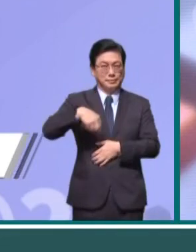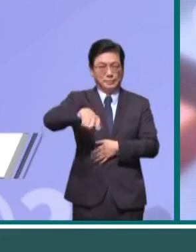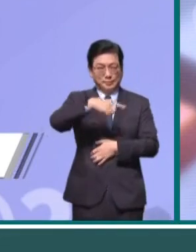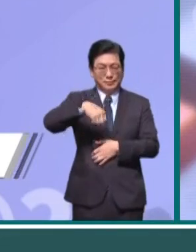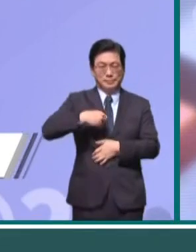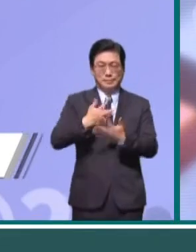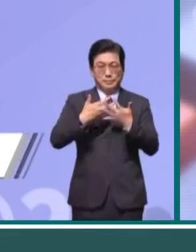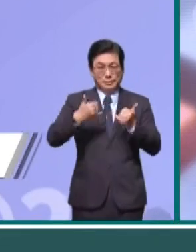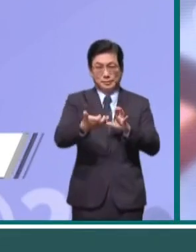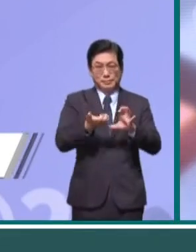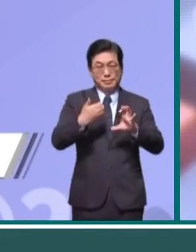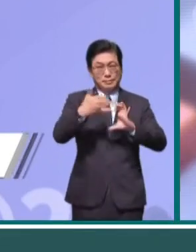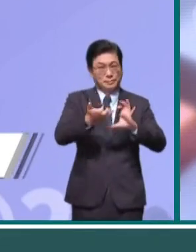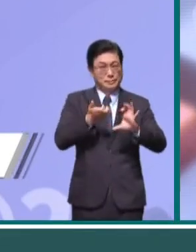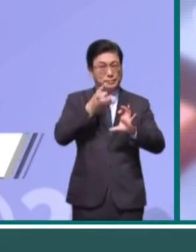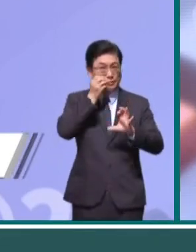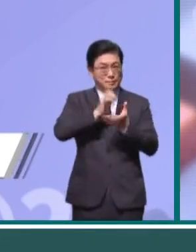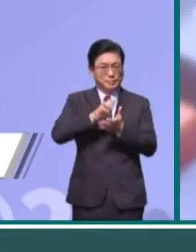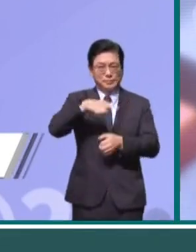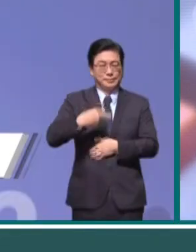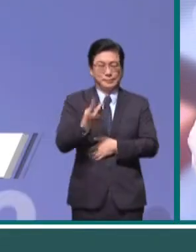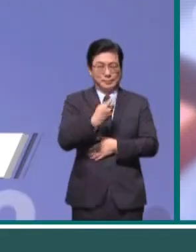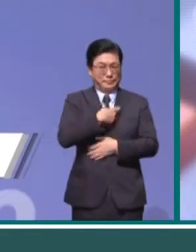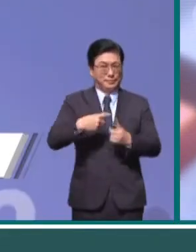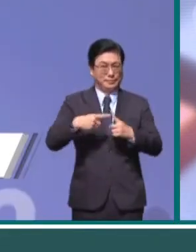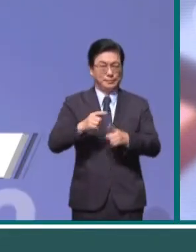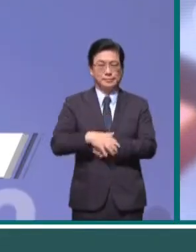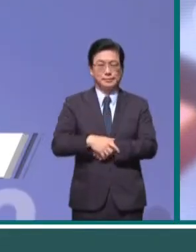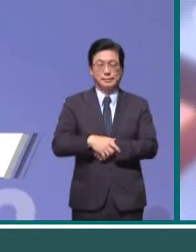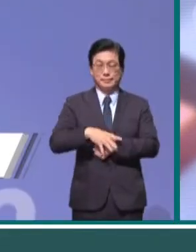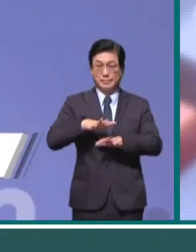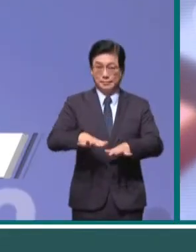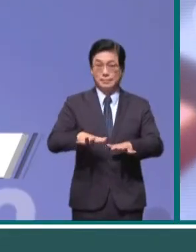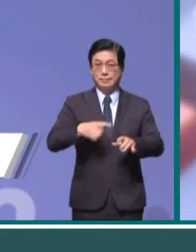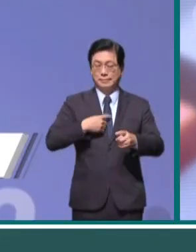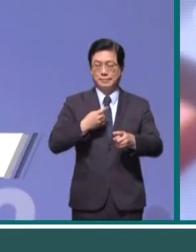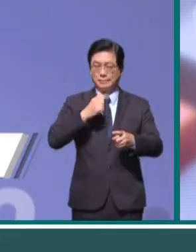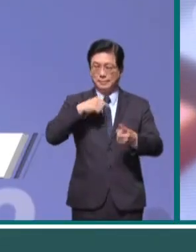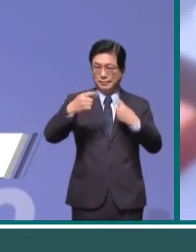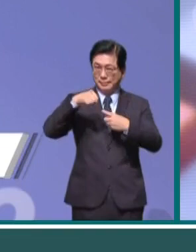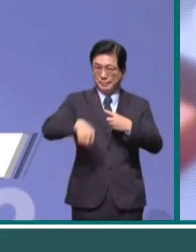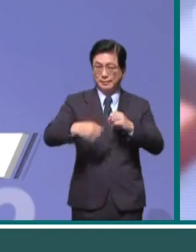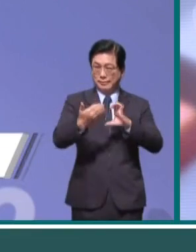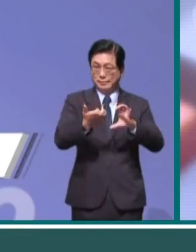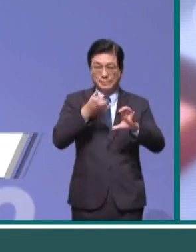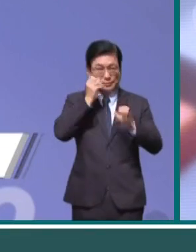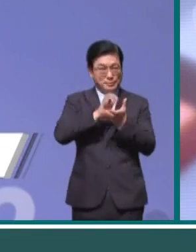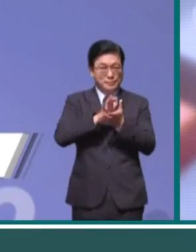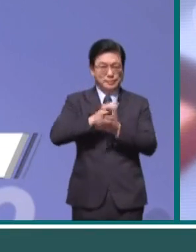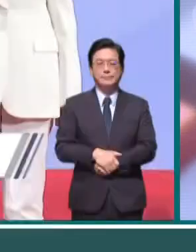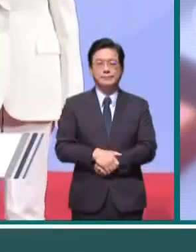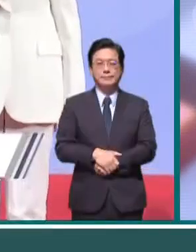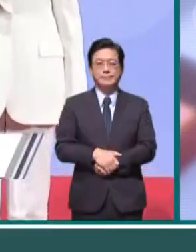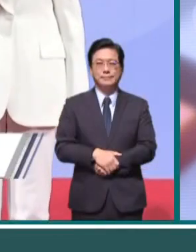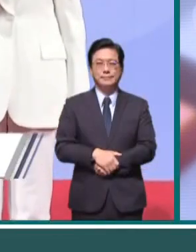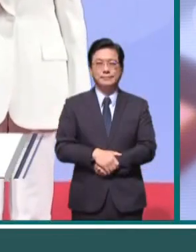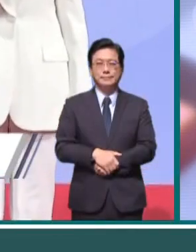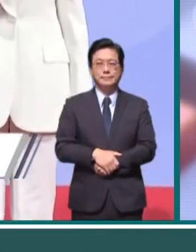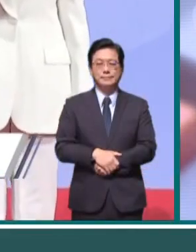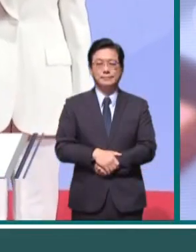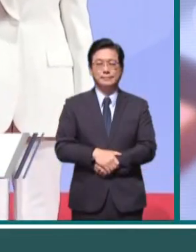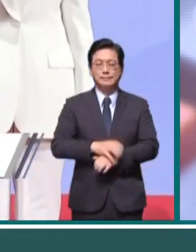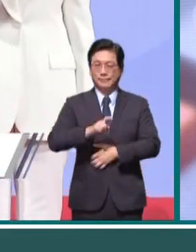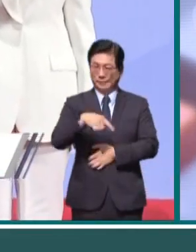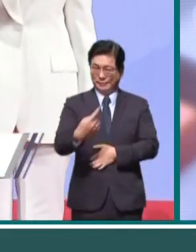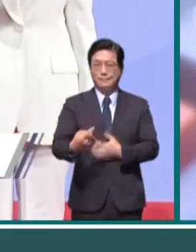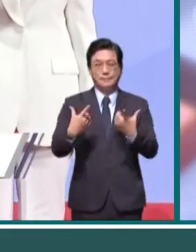些里长啦议员啦通通拉下来说台北市的市政成绩绝对不容抹灭，因为我们有很多的里长